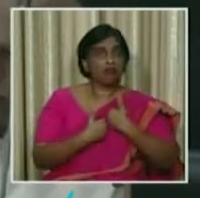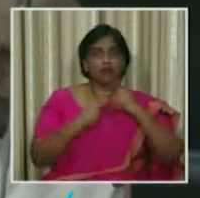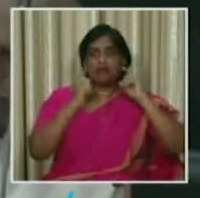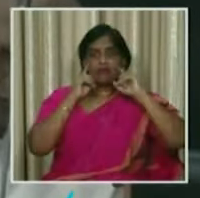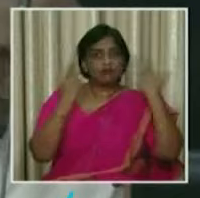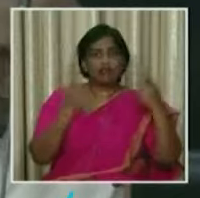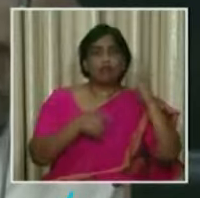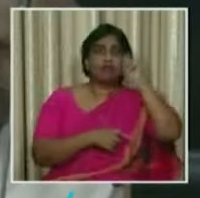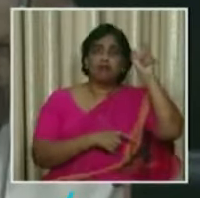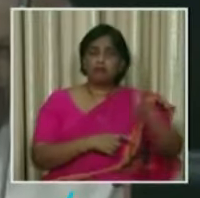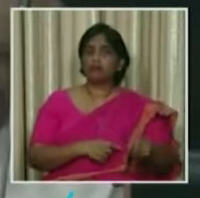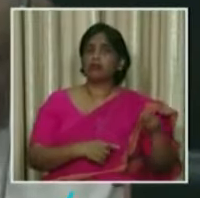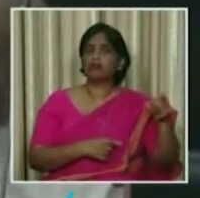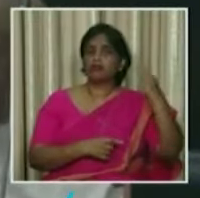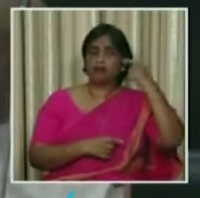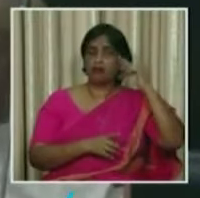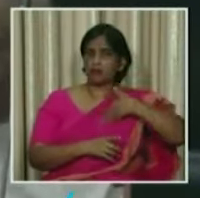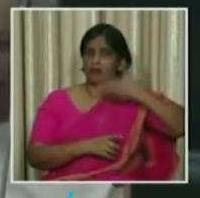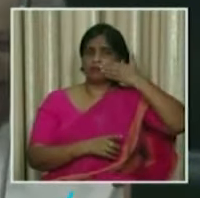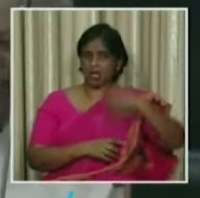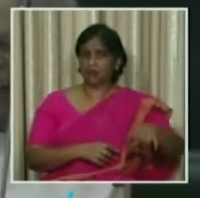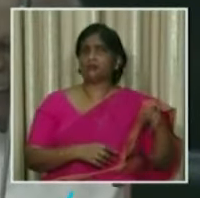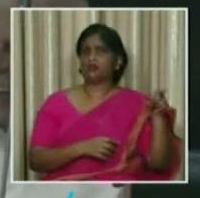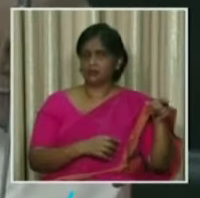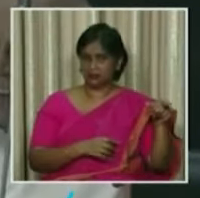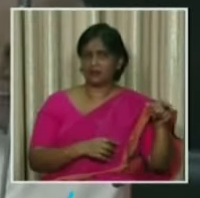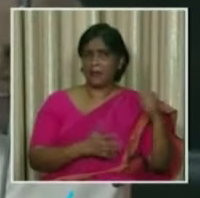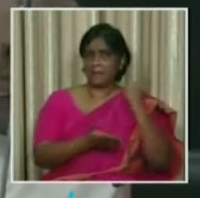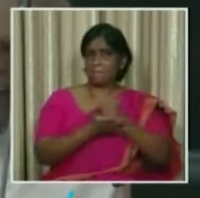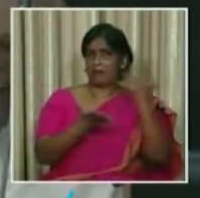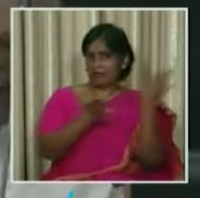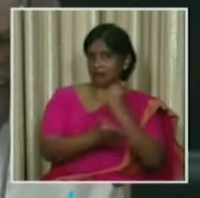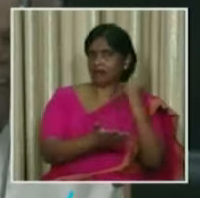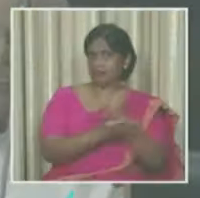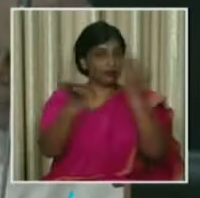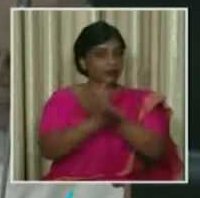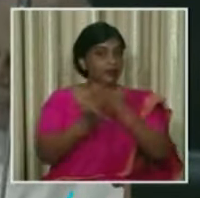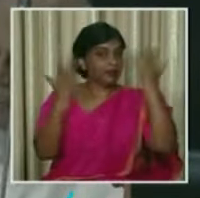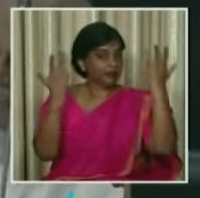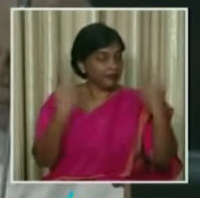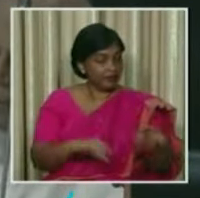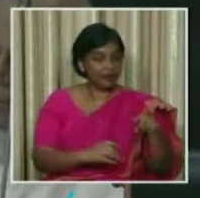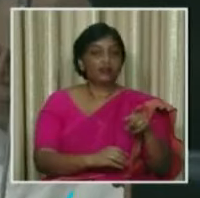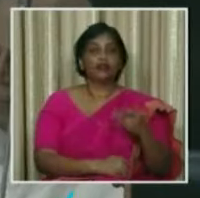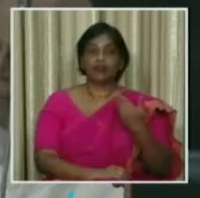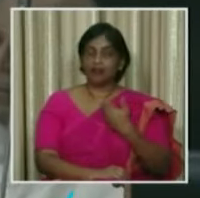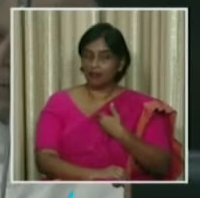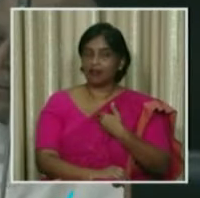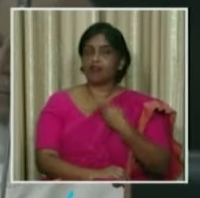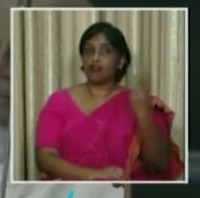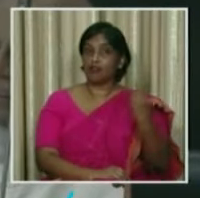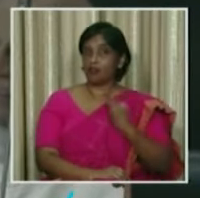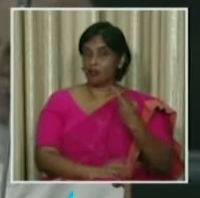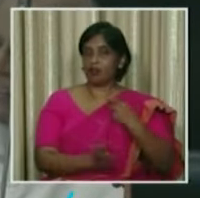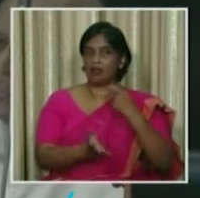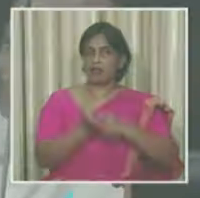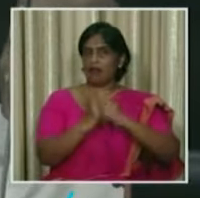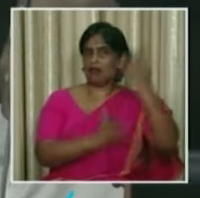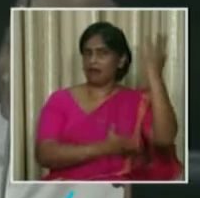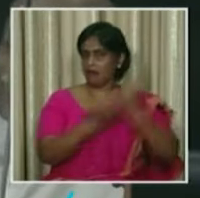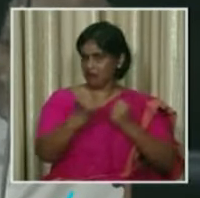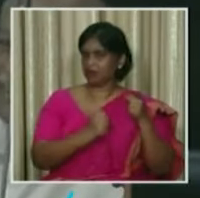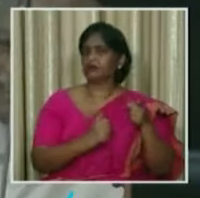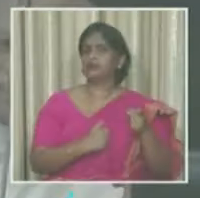මේ පුද්ගලයා මට වඩා පළපුරුද්දක් තියෙනවා බැංකු කඩන එක. අපට දෝපාර්ශික විදේශ ණය ලබා